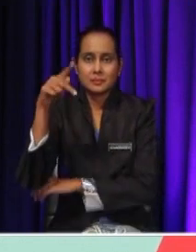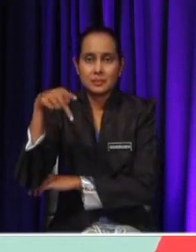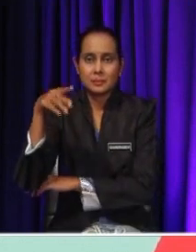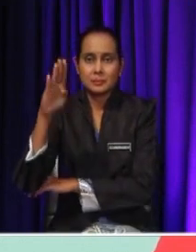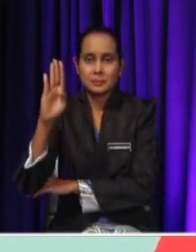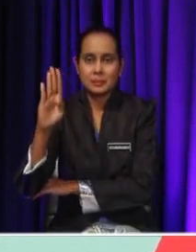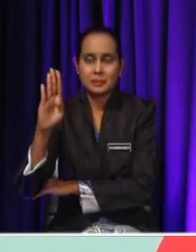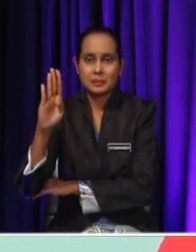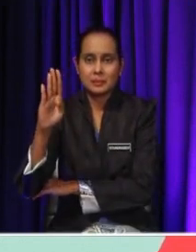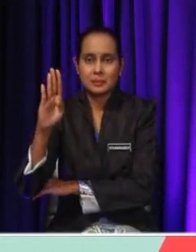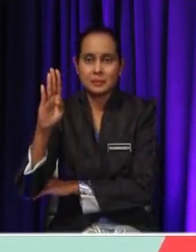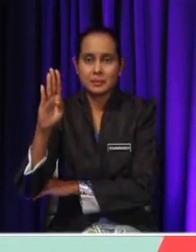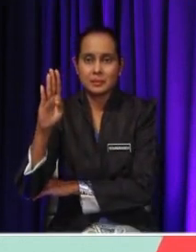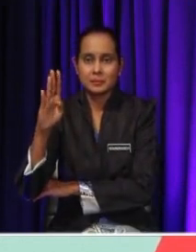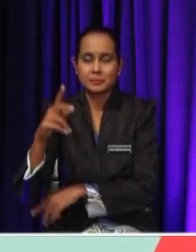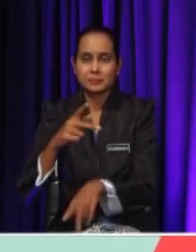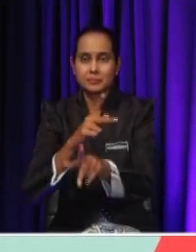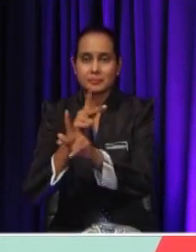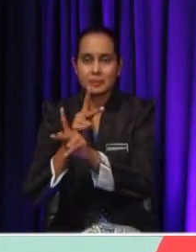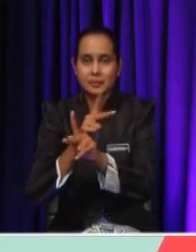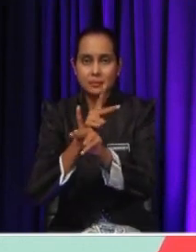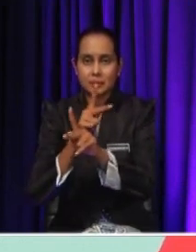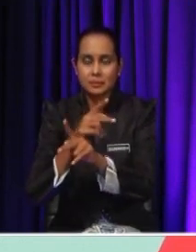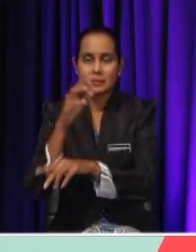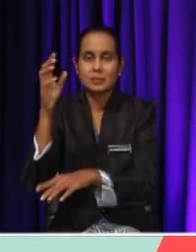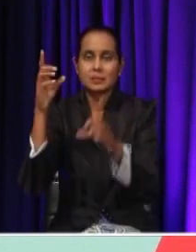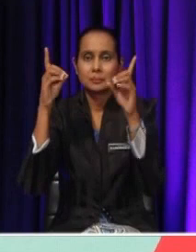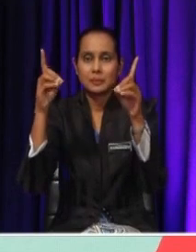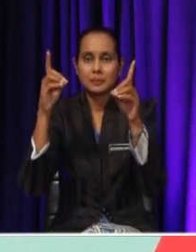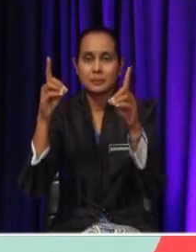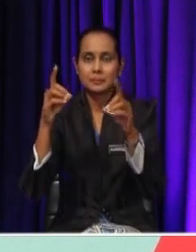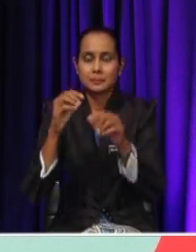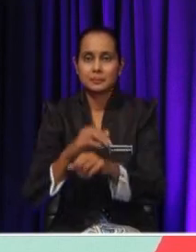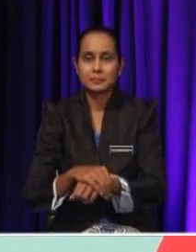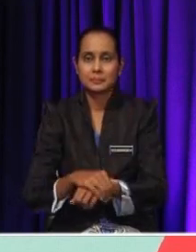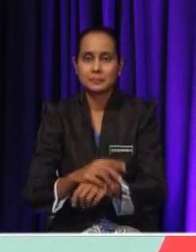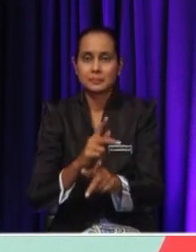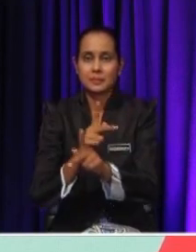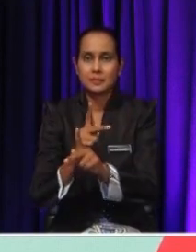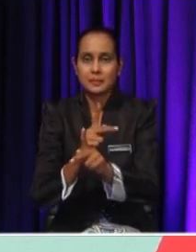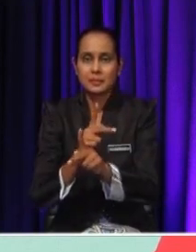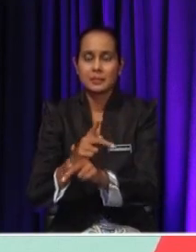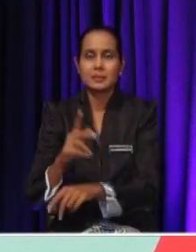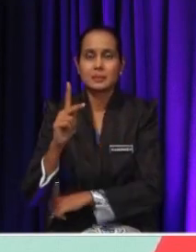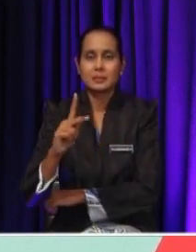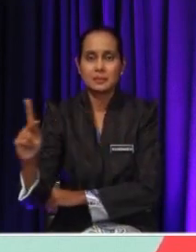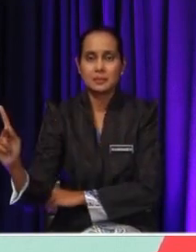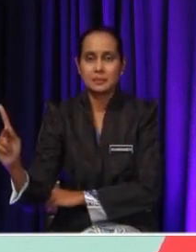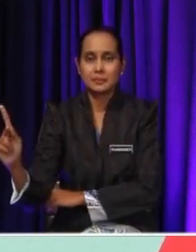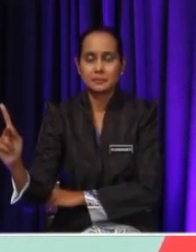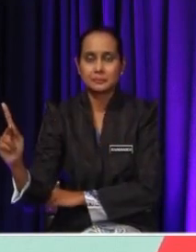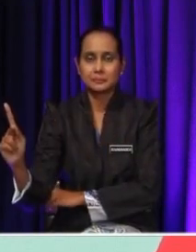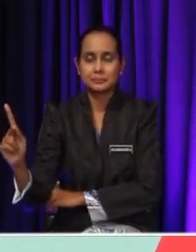sebagai pegawai penyelidikan Maaf sebagai pegawai penyelidik kanan bahagia